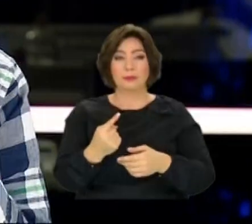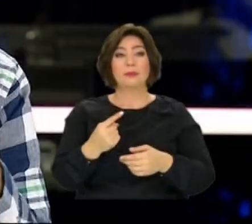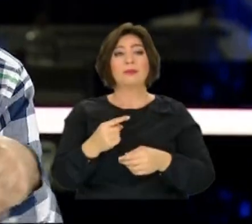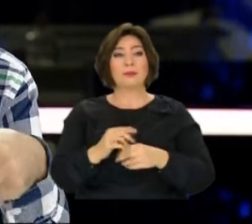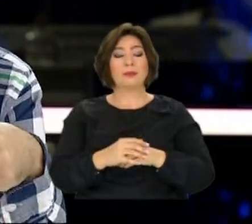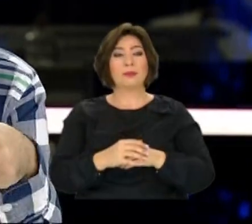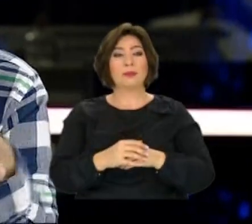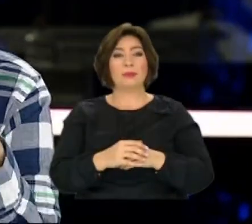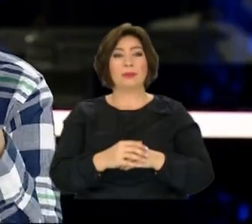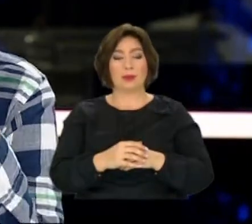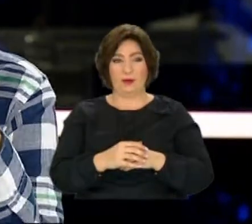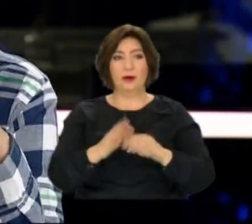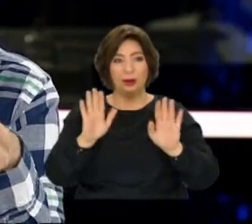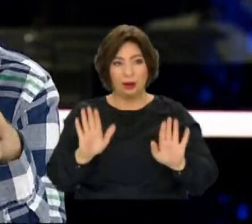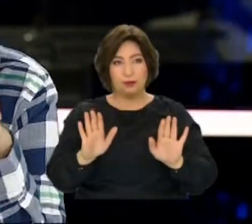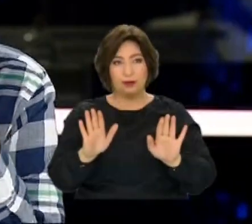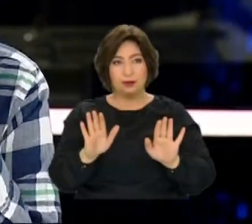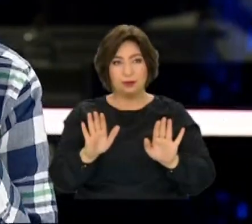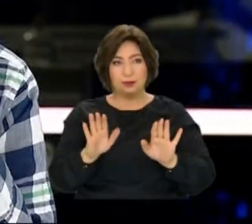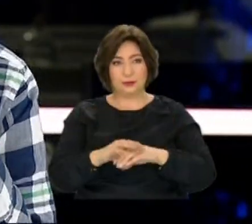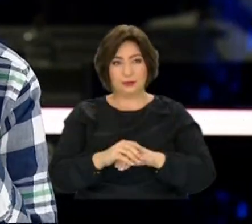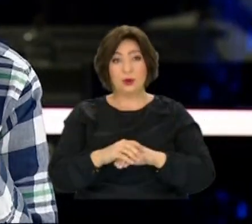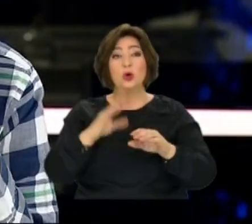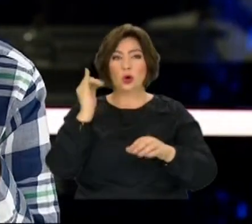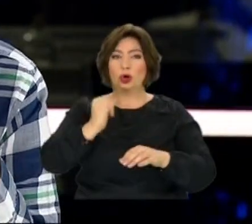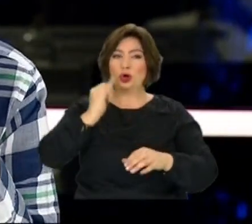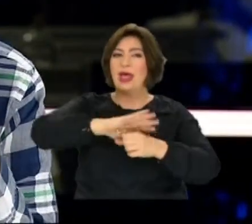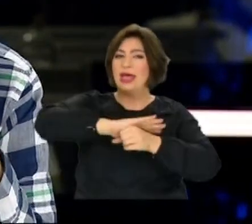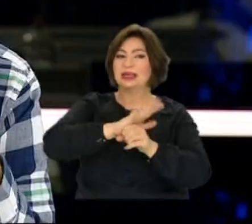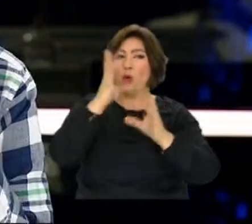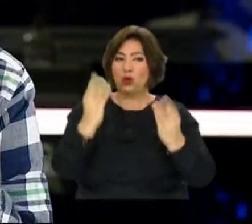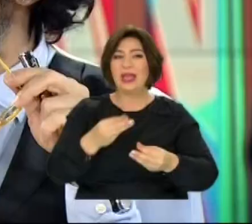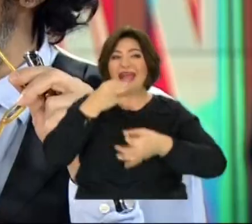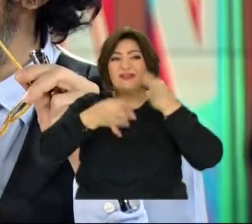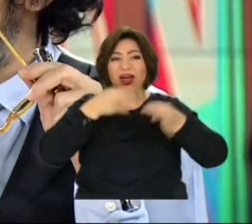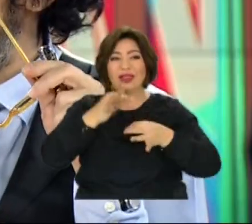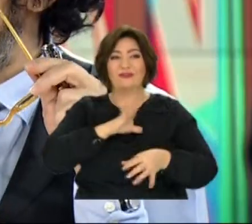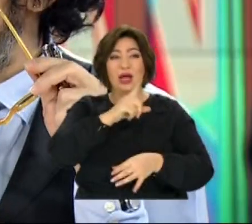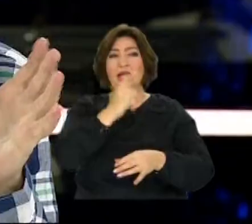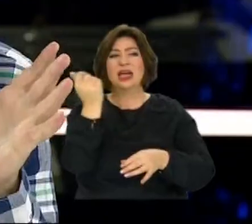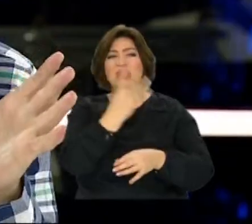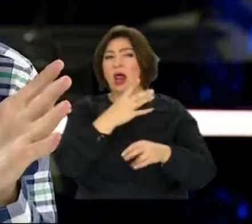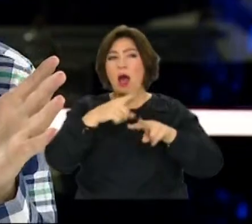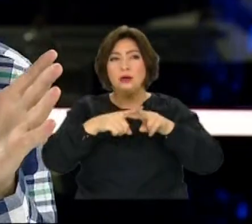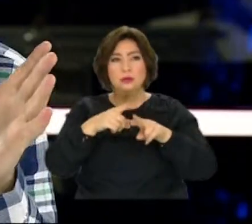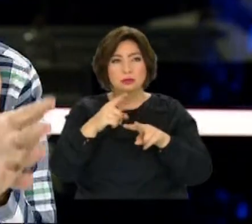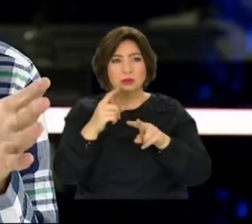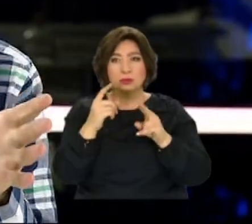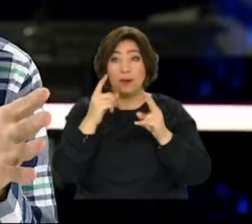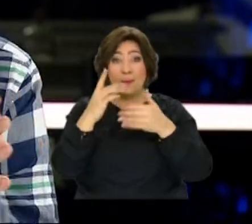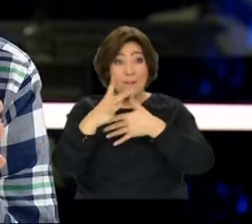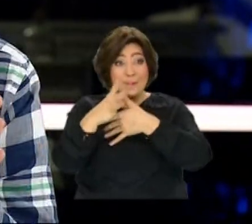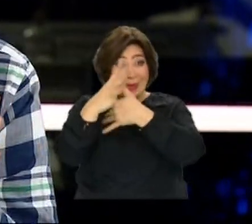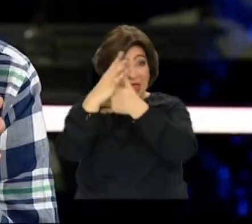için. Evet. Bir meleği. Evet yani kötü muamele yaptığı ifade ediliyor. Kaç tane Azrail var? Çoğu yani geçiyor Kur'an'da.